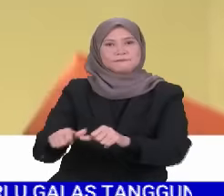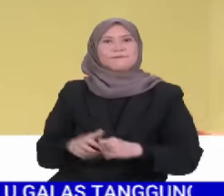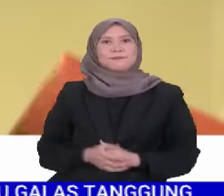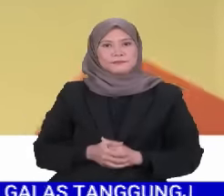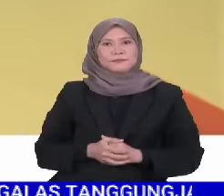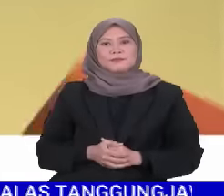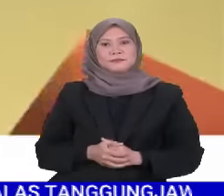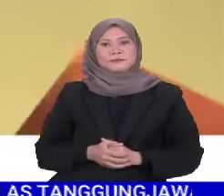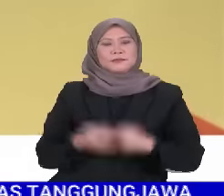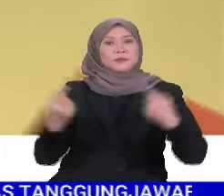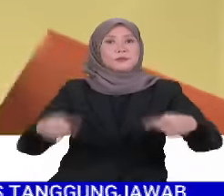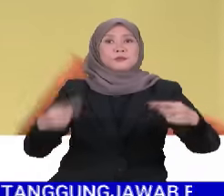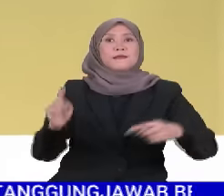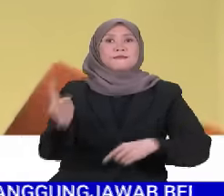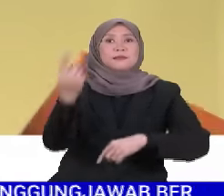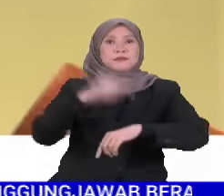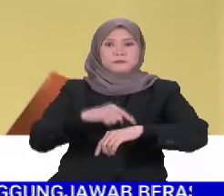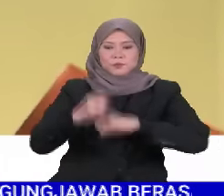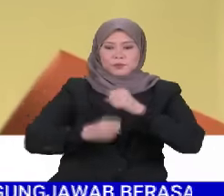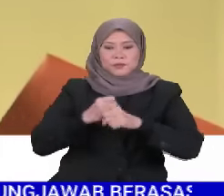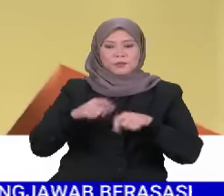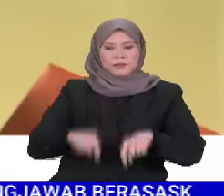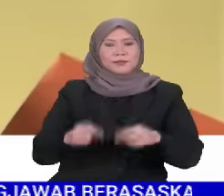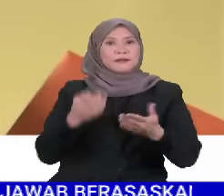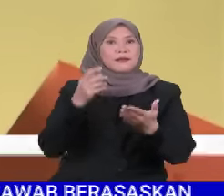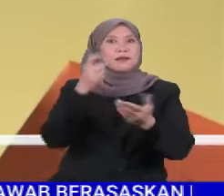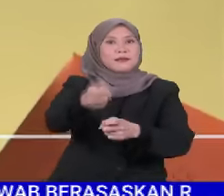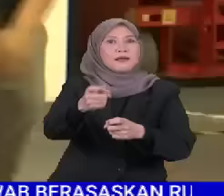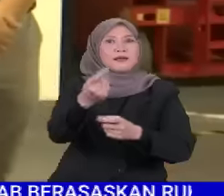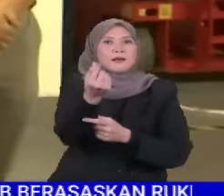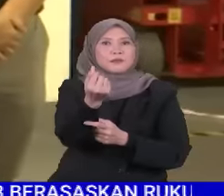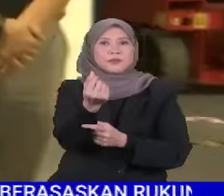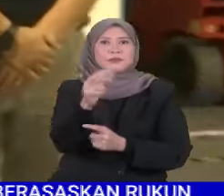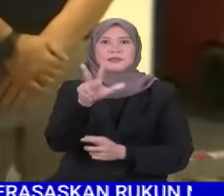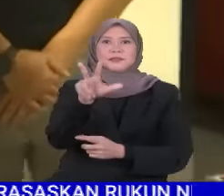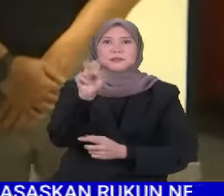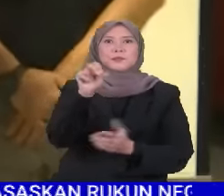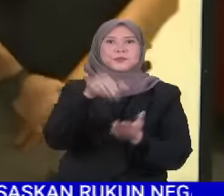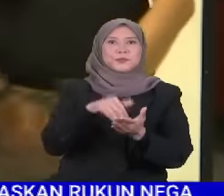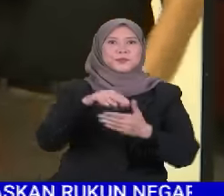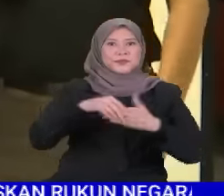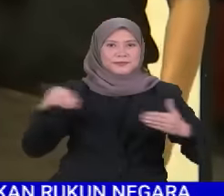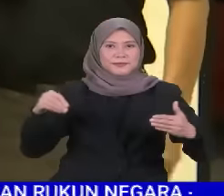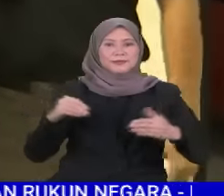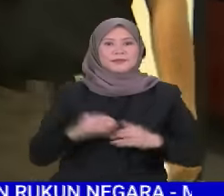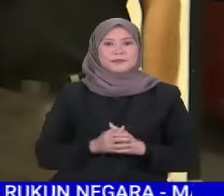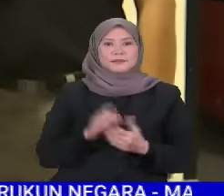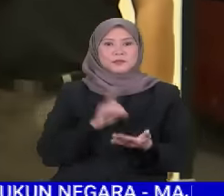Ia merupakan gejala tsure membuat dirinya pada tahun ini ia menawarkan Hadiah uang tunai kiri-kira 30.000